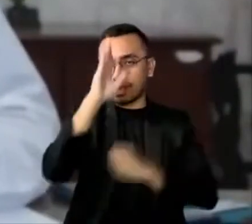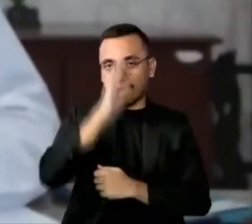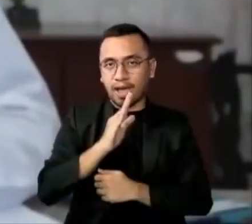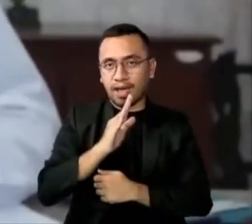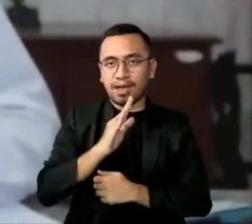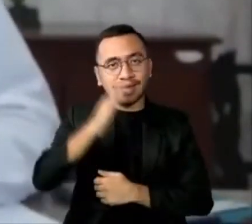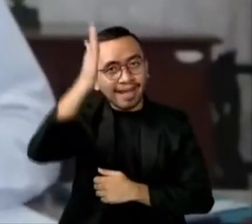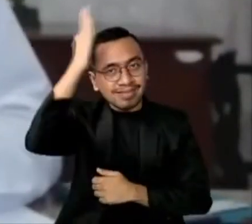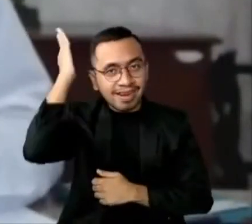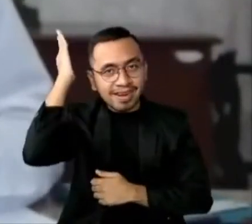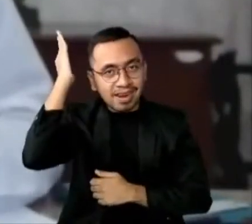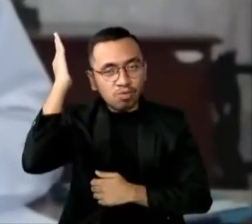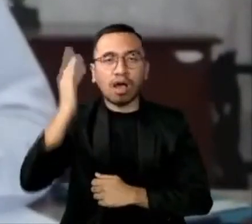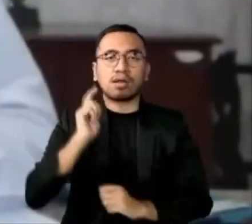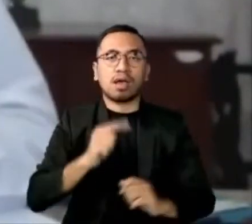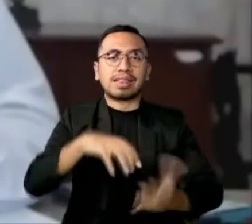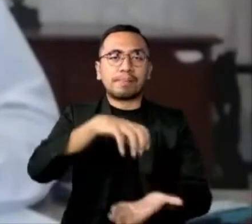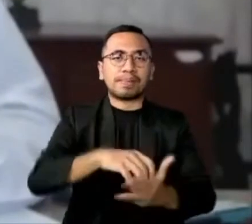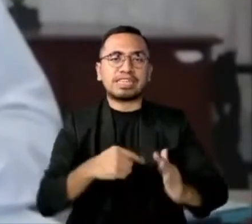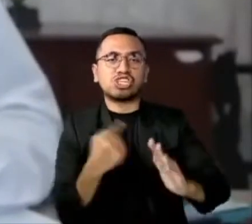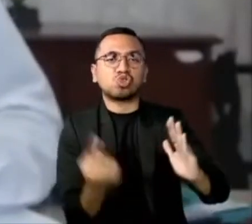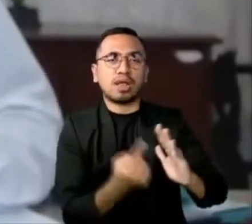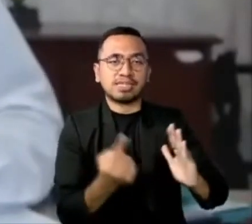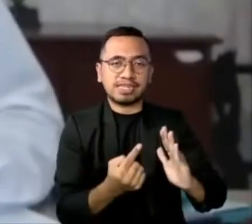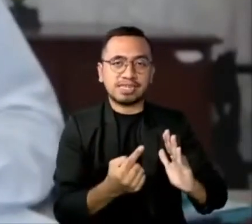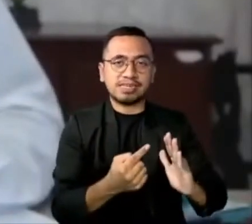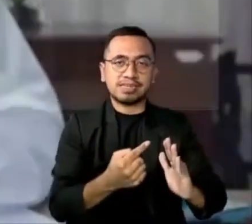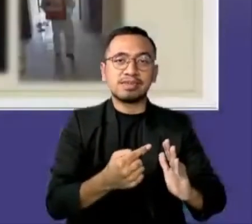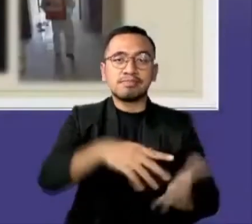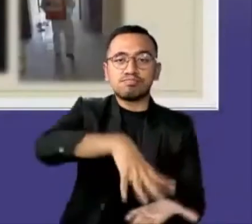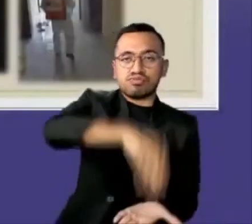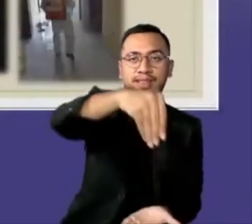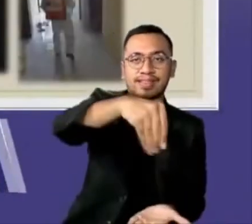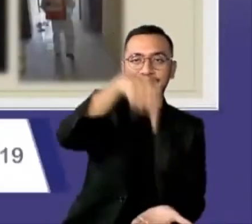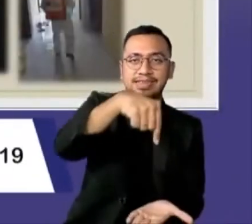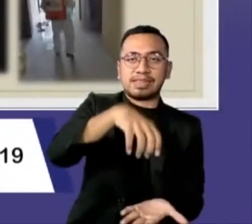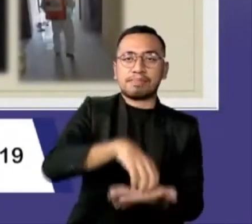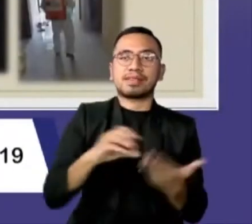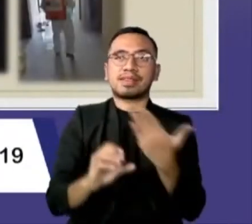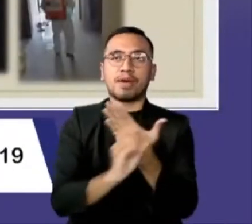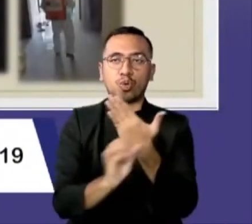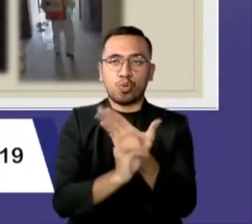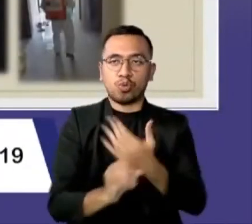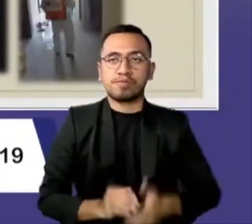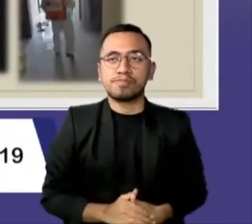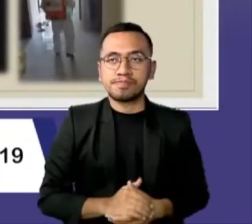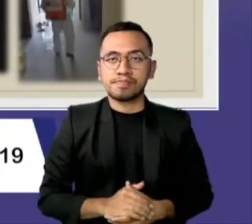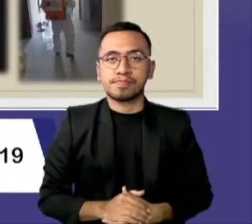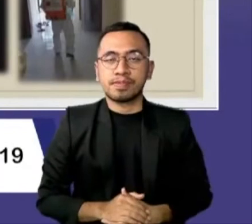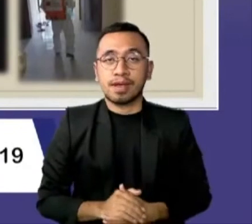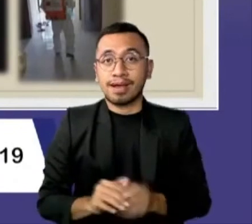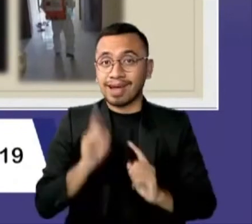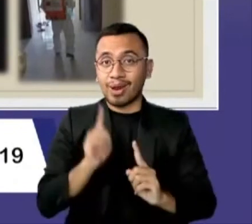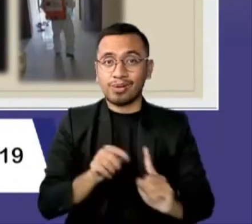provinsi di Kabupaten Temanggung. Nah, kita setiap ada orang konfirmasi positif, orang itu pada dasarnya